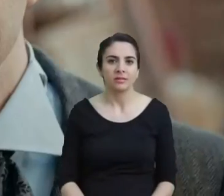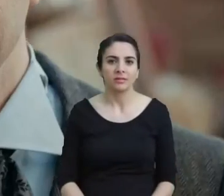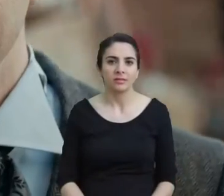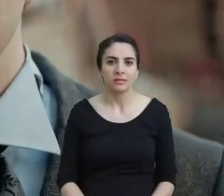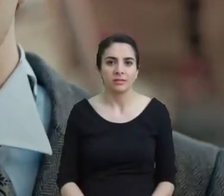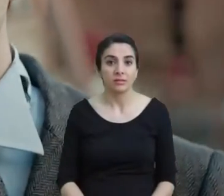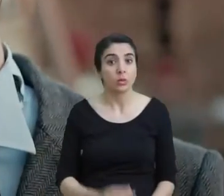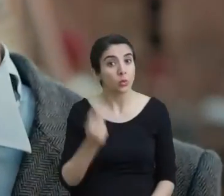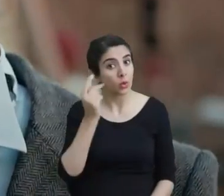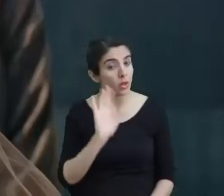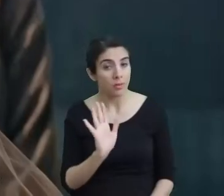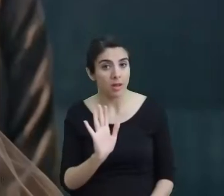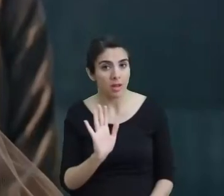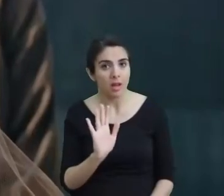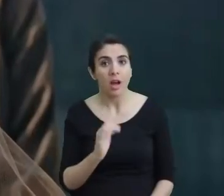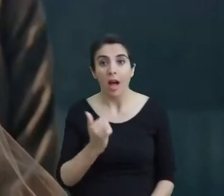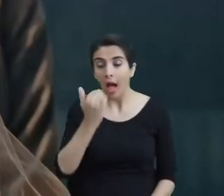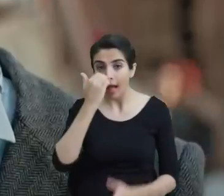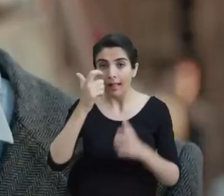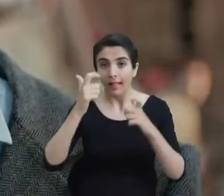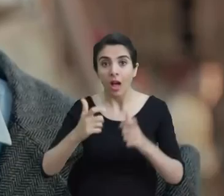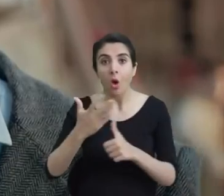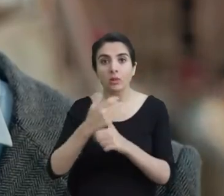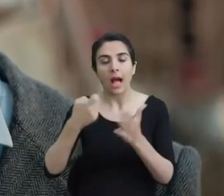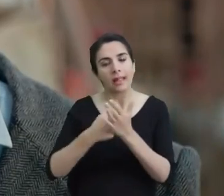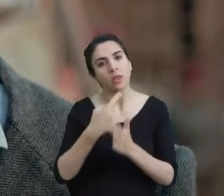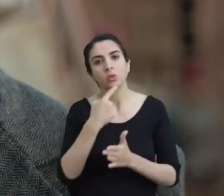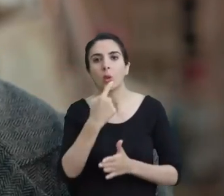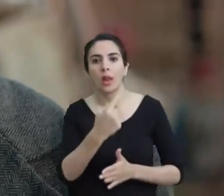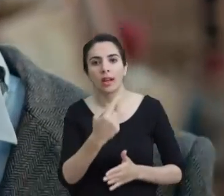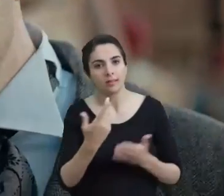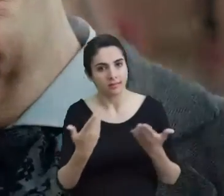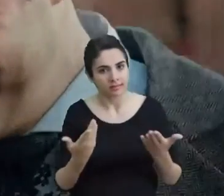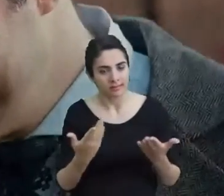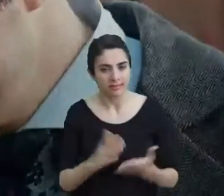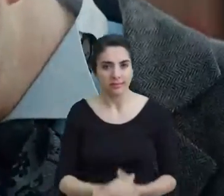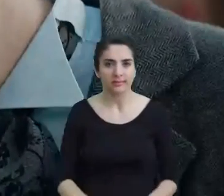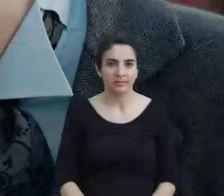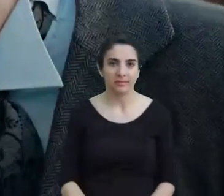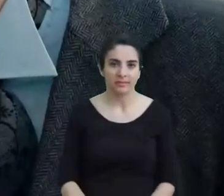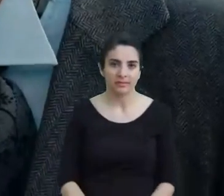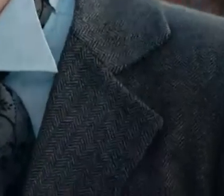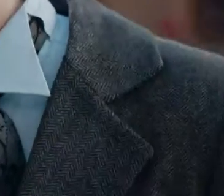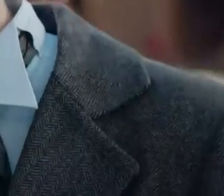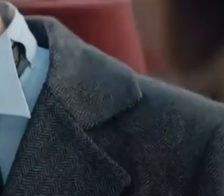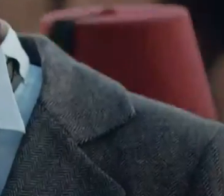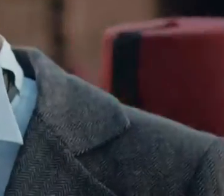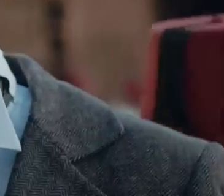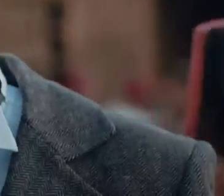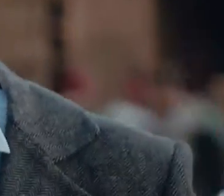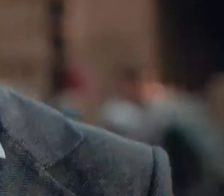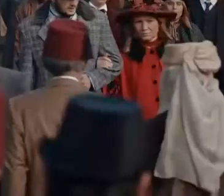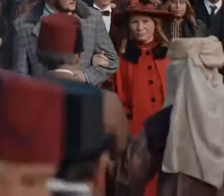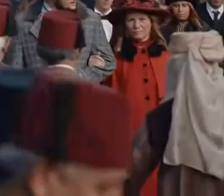mücevher bilekliği de götürdü. Unutmayın. Kanlıca'da konsolos mahzar yalısı. Şapkasını çıkarıp eğilerek abartılı bir reverans yaptı. Sonra